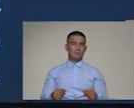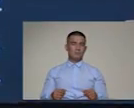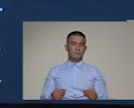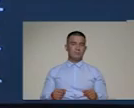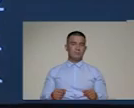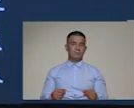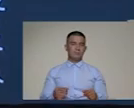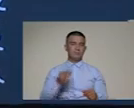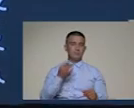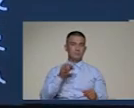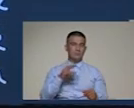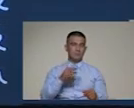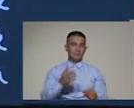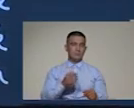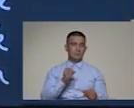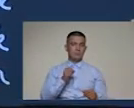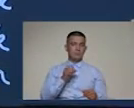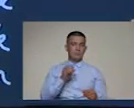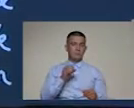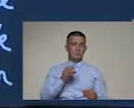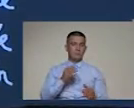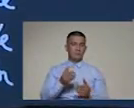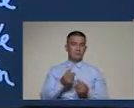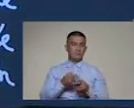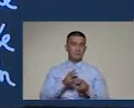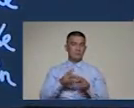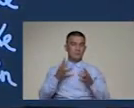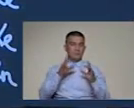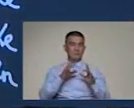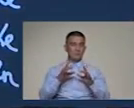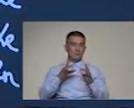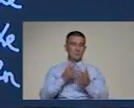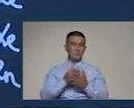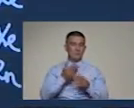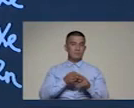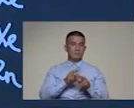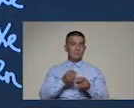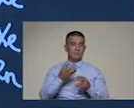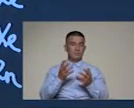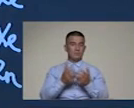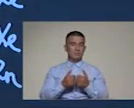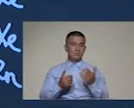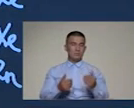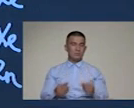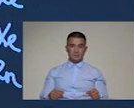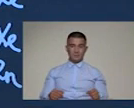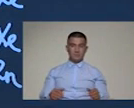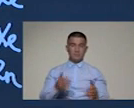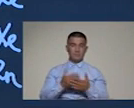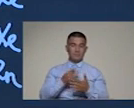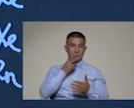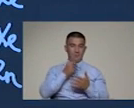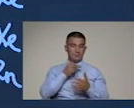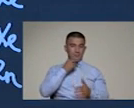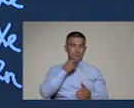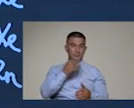yod, astat. Xo'sh, dumaloqqa olingan elementlar soni nechta ekan? Demak, e'tibor bering,